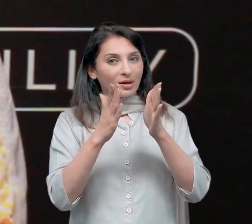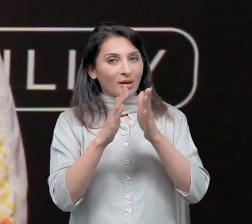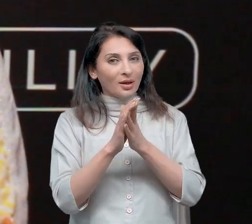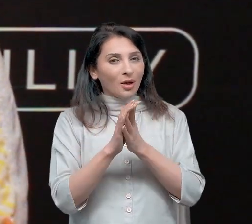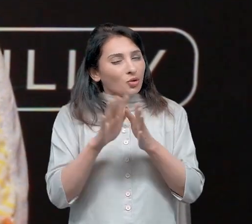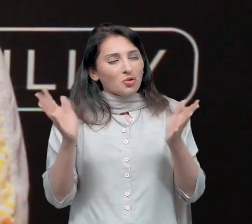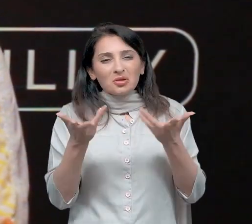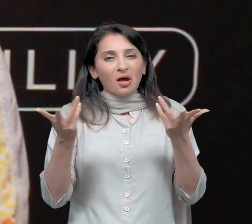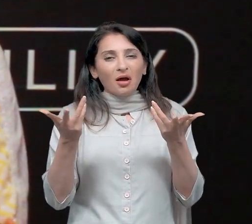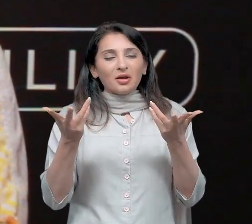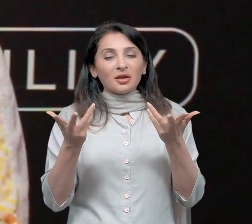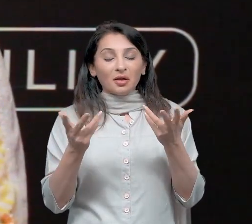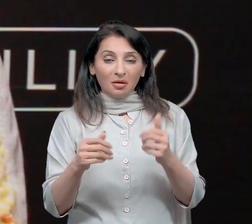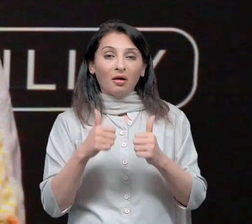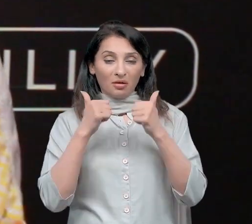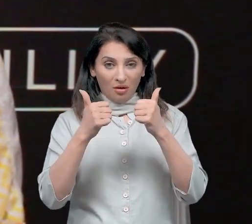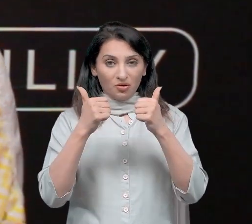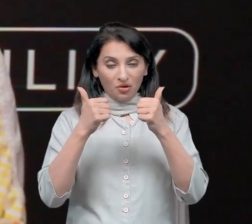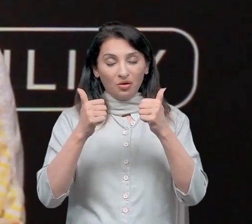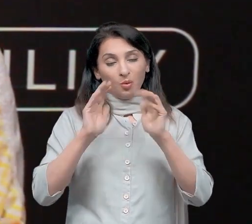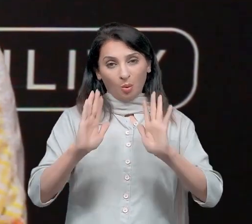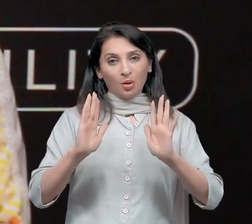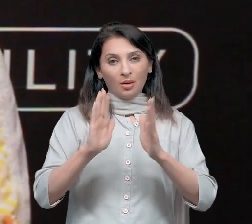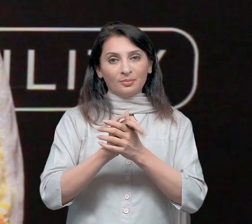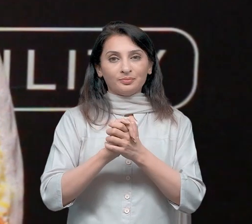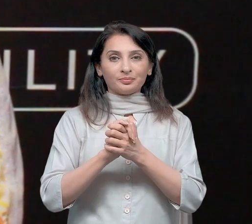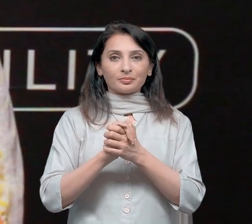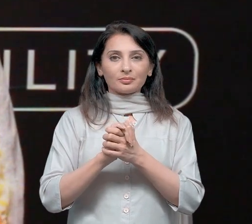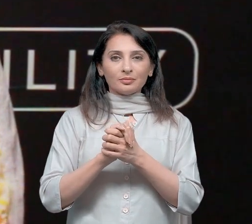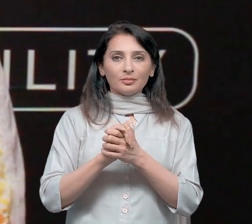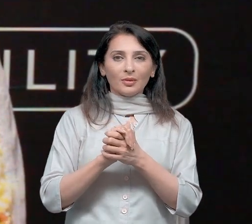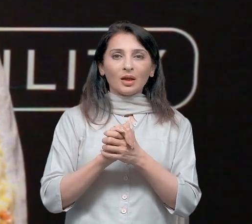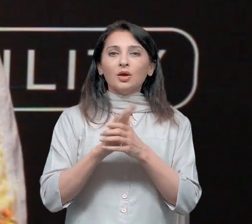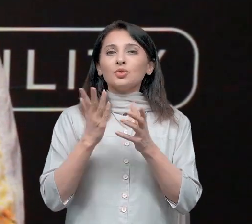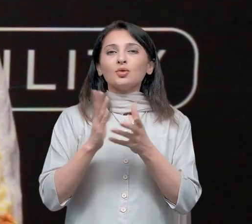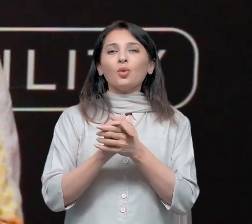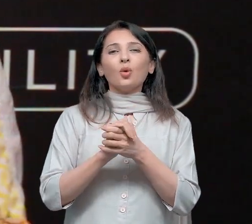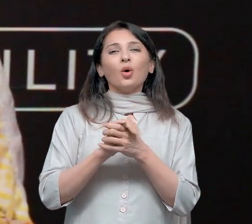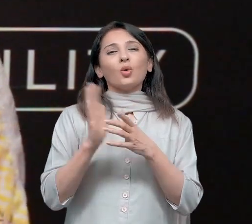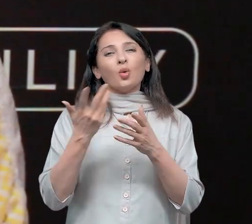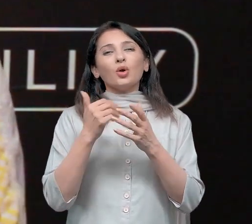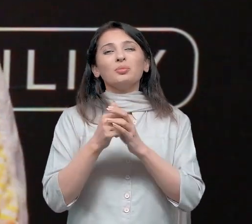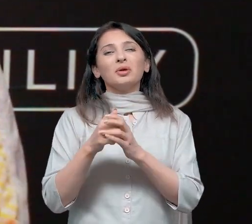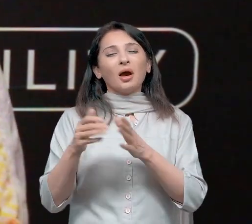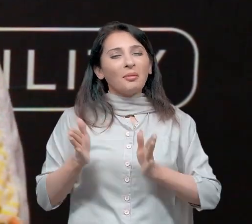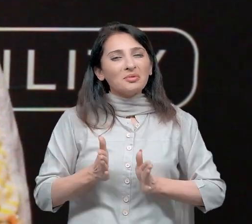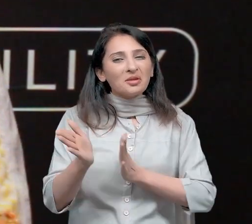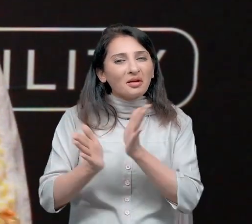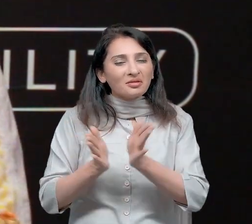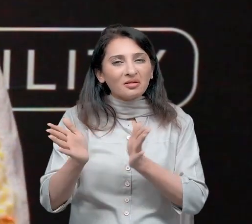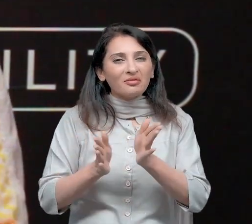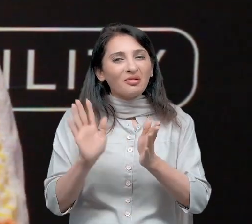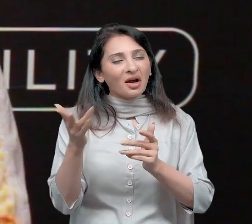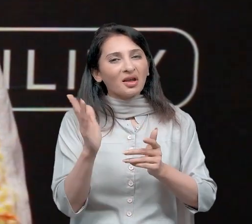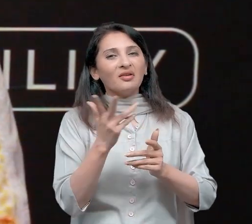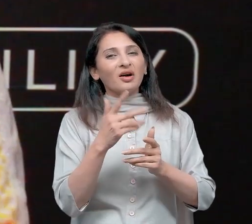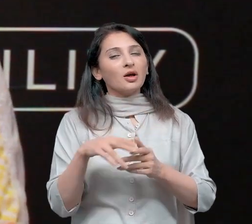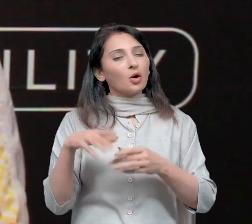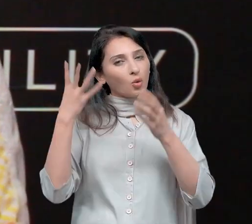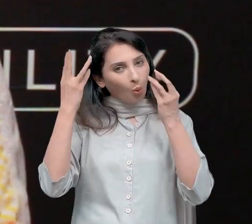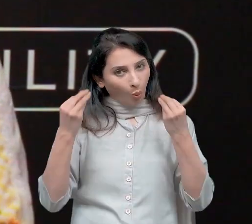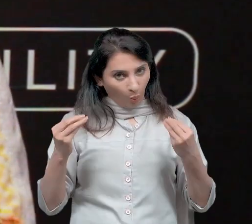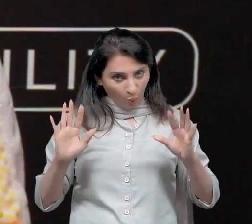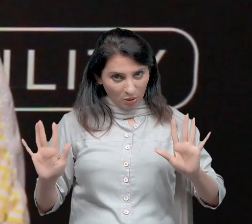اچھا ہی ہوگا نا اس کے اندر. تو forget geopolitics کہ چائنا جو ہے یہ استعمال کر رہا ہے کس وجہ سے، بیسکلی